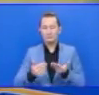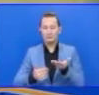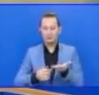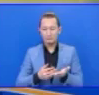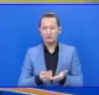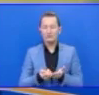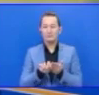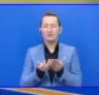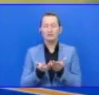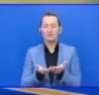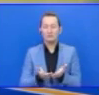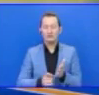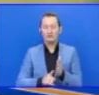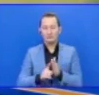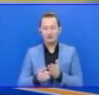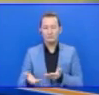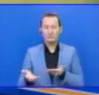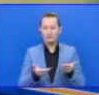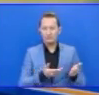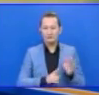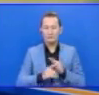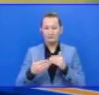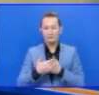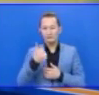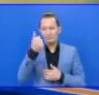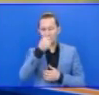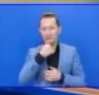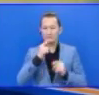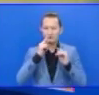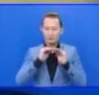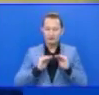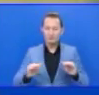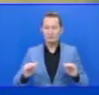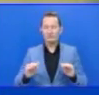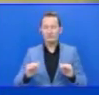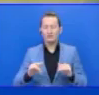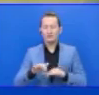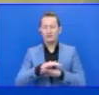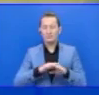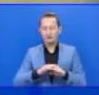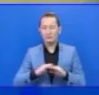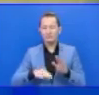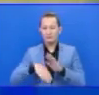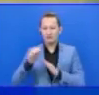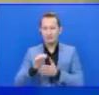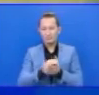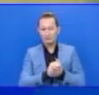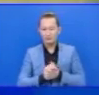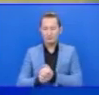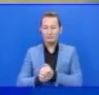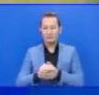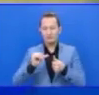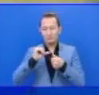жайып, қарсы алуға сол жылды, тыныш өтуге. Халқымыз тілеп жатыр, неге десем оны,